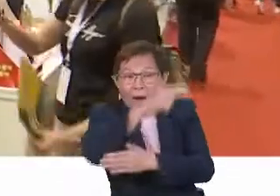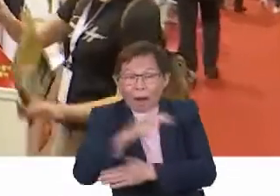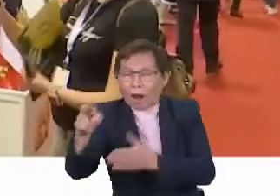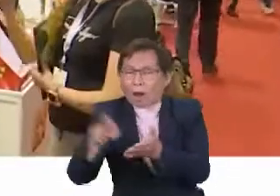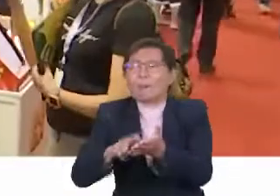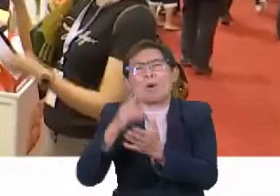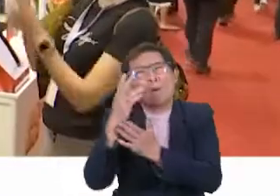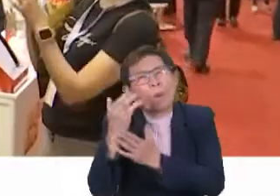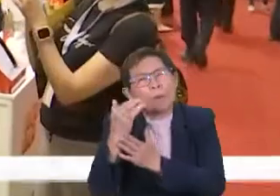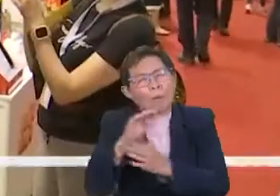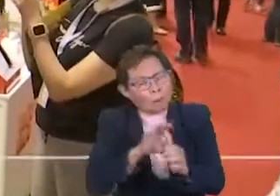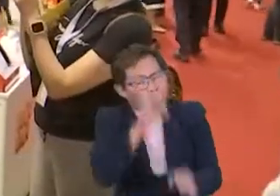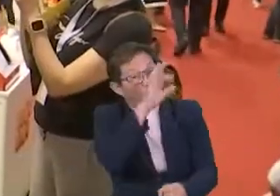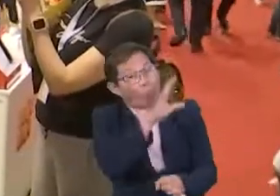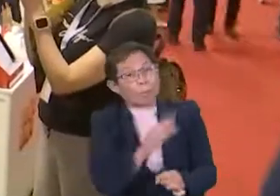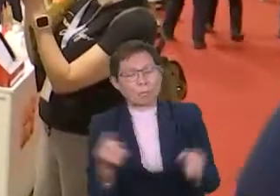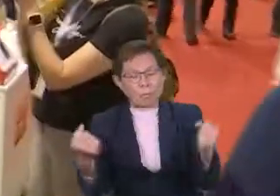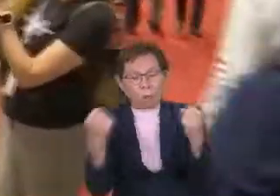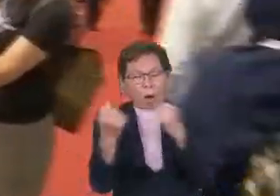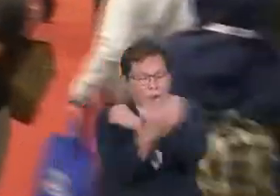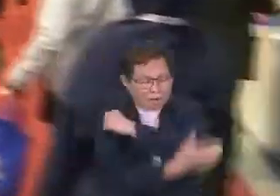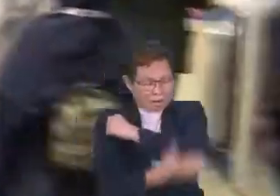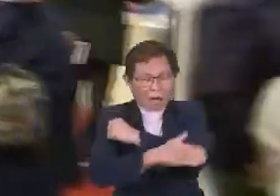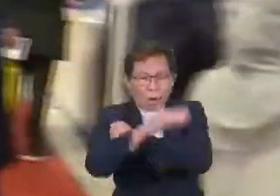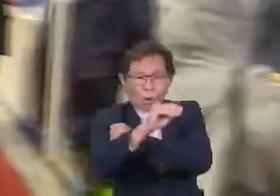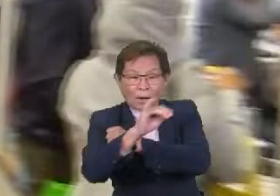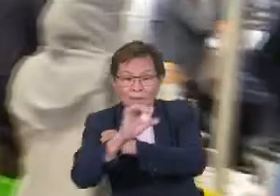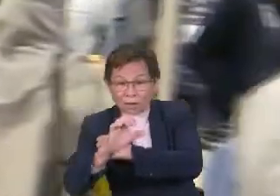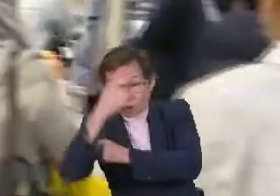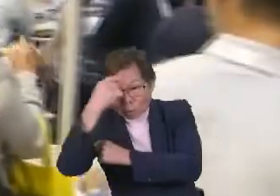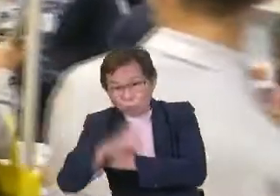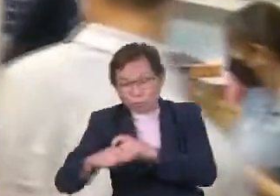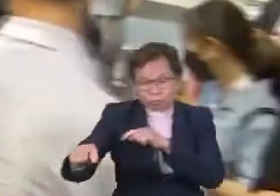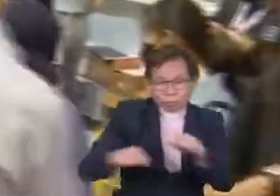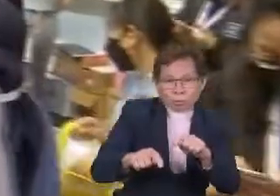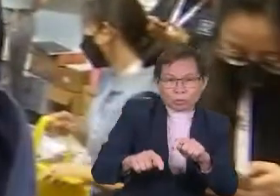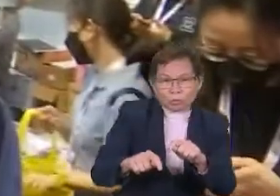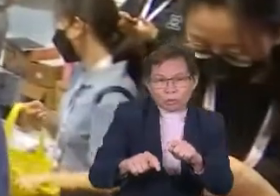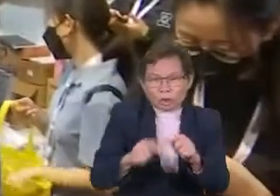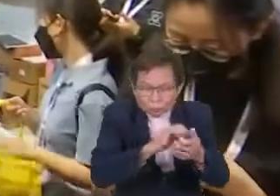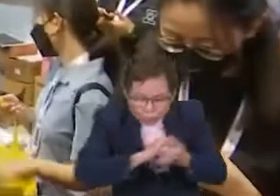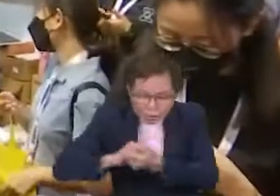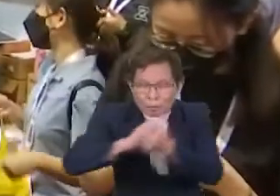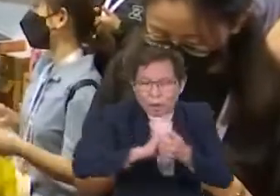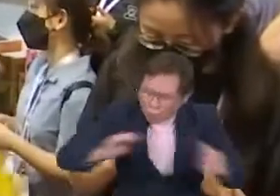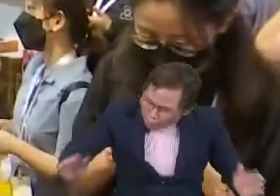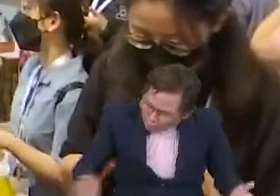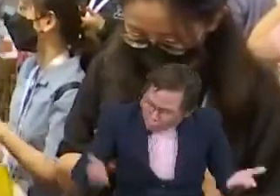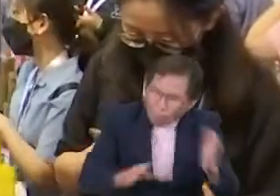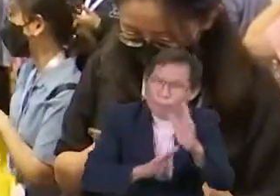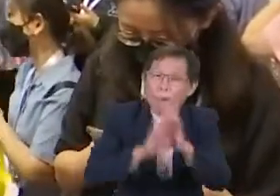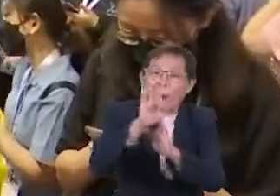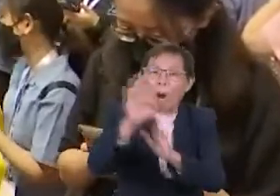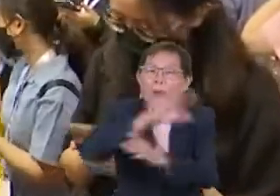itu bertujuan untuk memberi inspirasi dan memeriksa negara-negara oisy untuk bertindak secara kohesif menggalakkan pertumbuhan